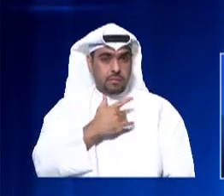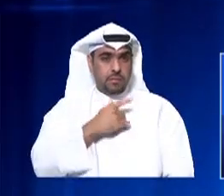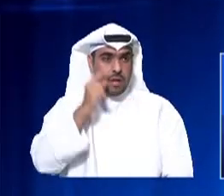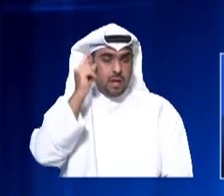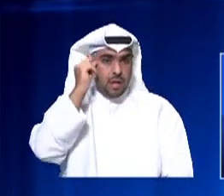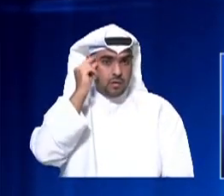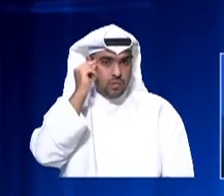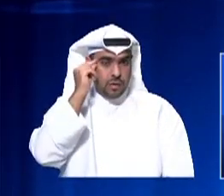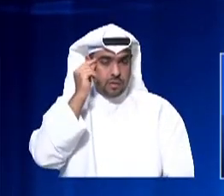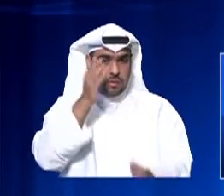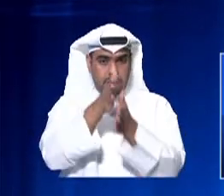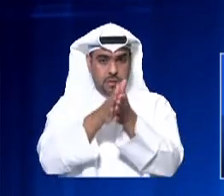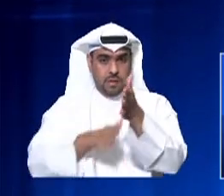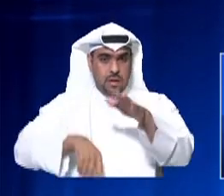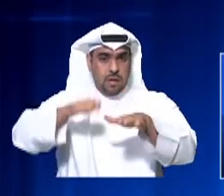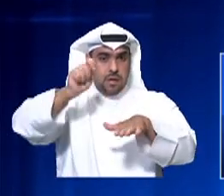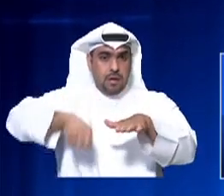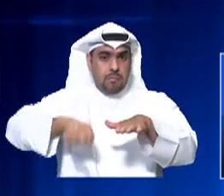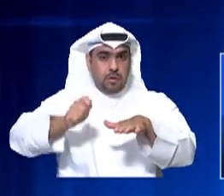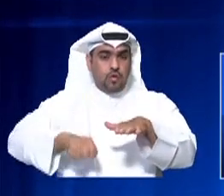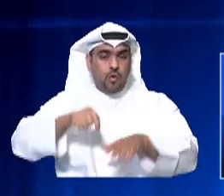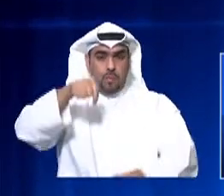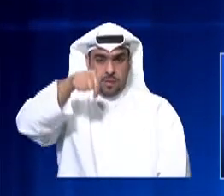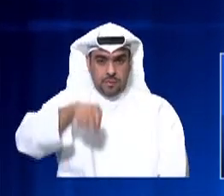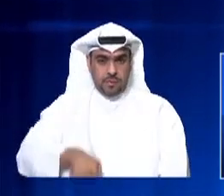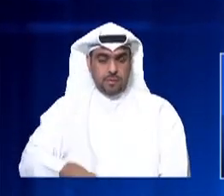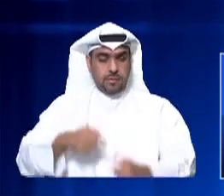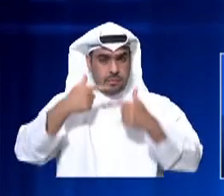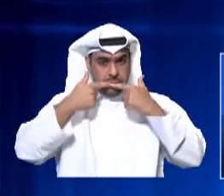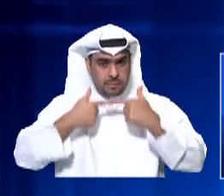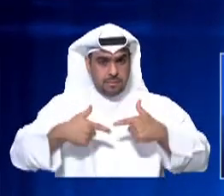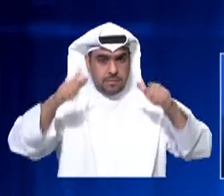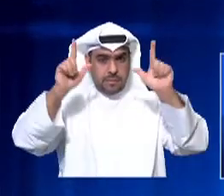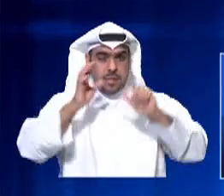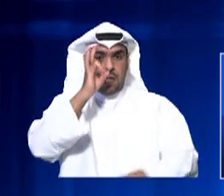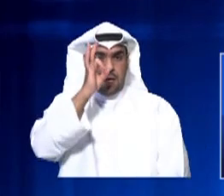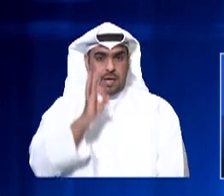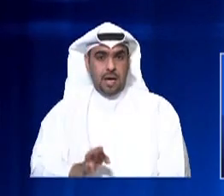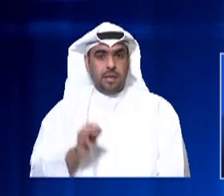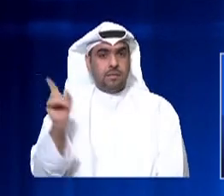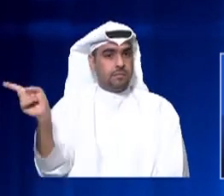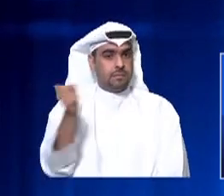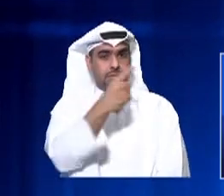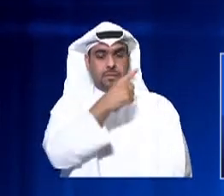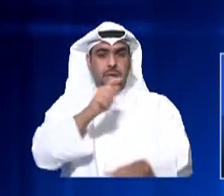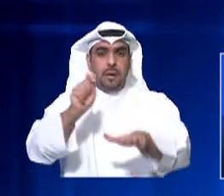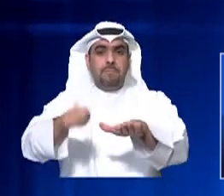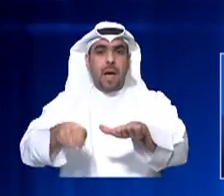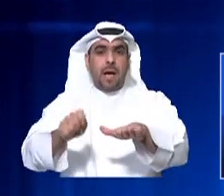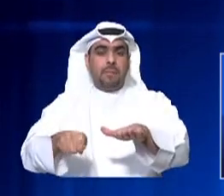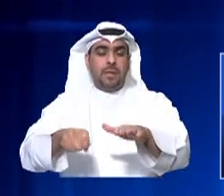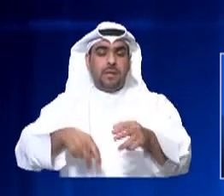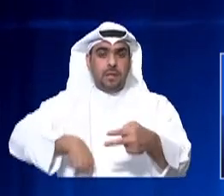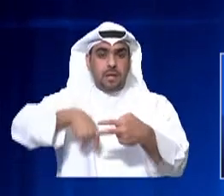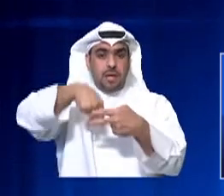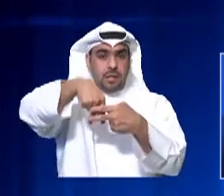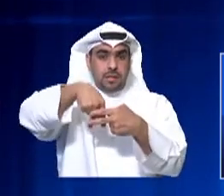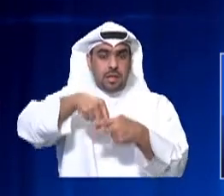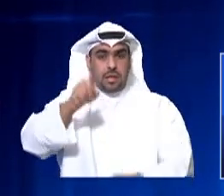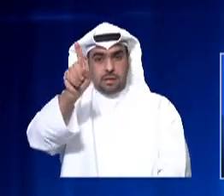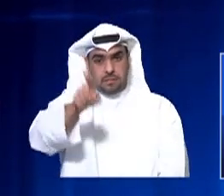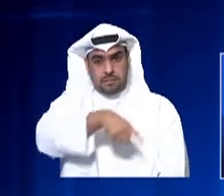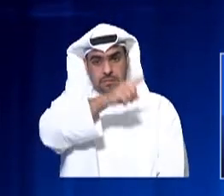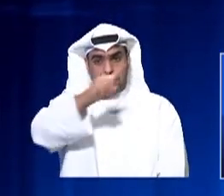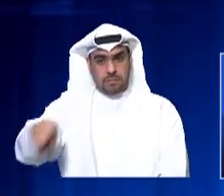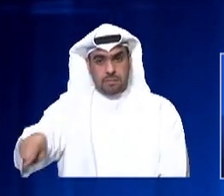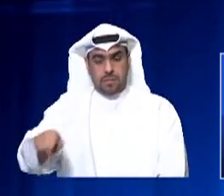ومتابعة جهود ملاحقة قادة الكيان المحتل حول العالم جنائيا، سواء أمام القضاءات الوطنية والمحكمة الجنائية